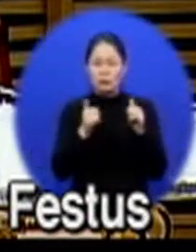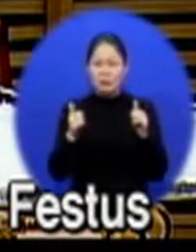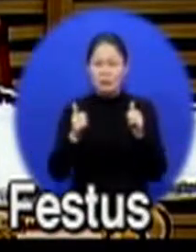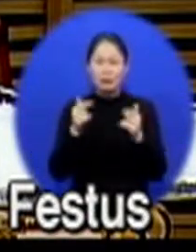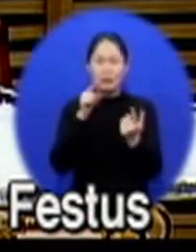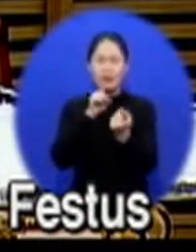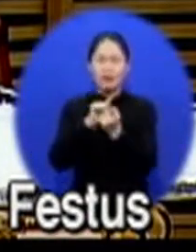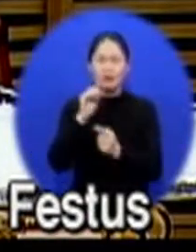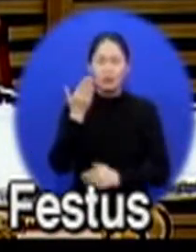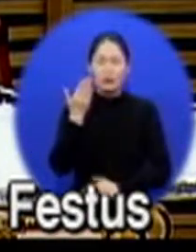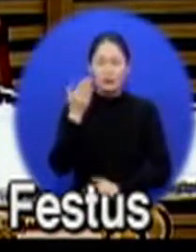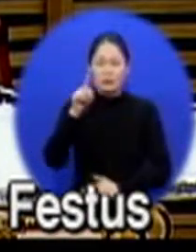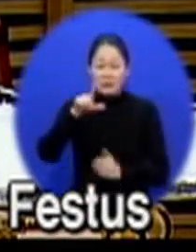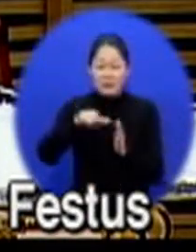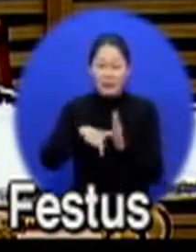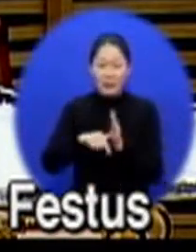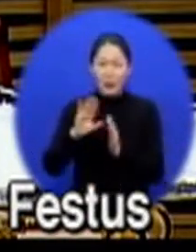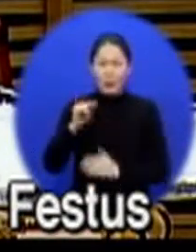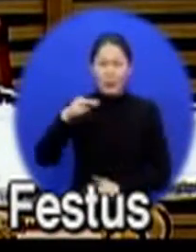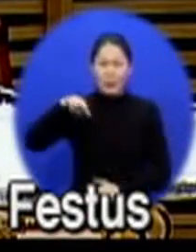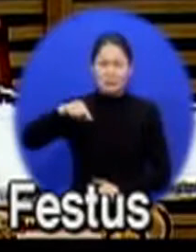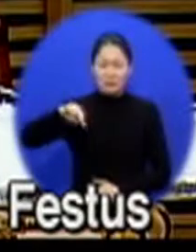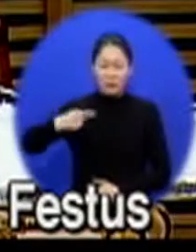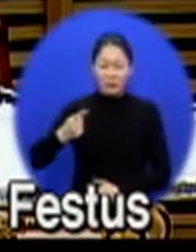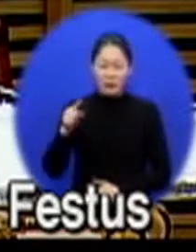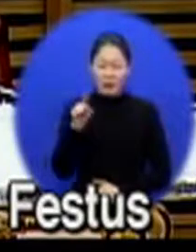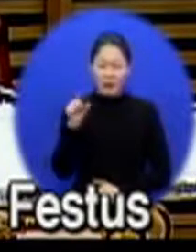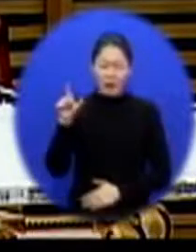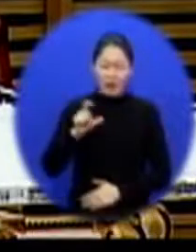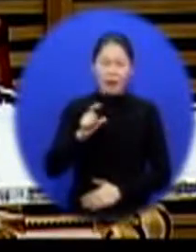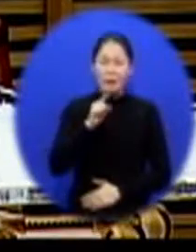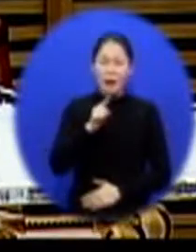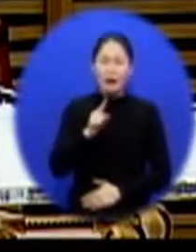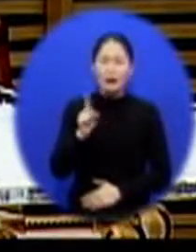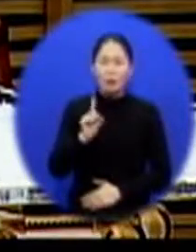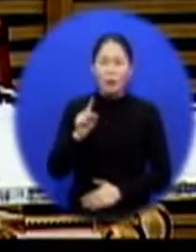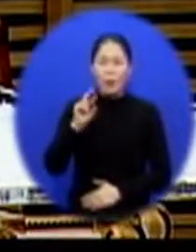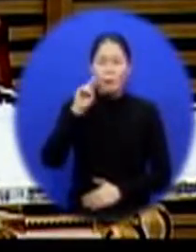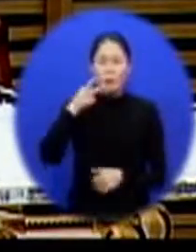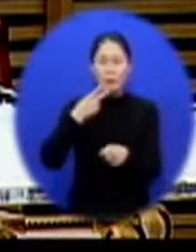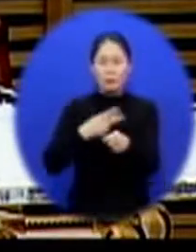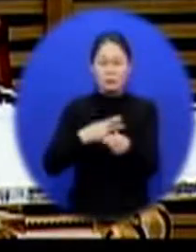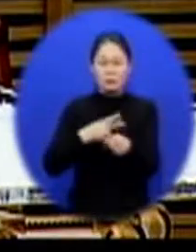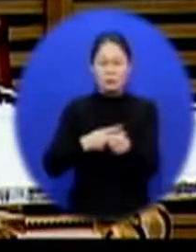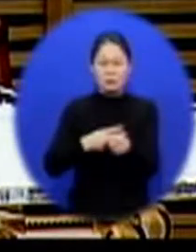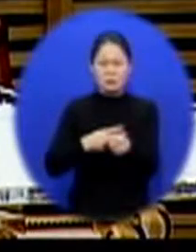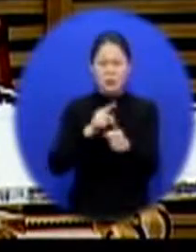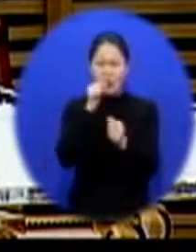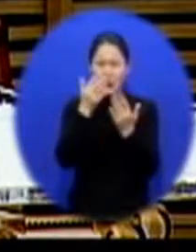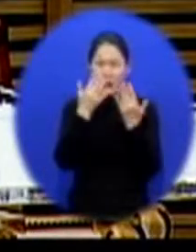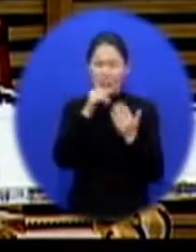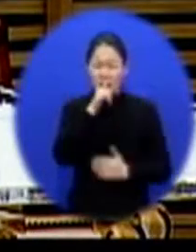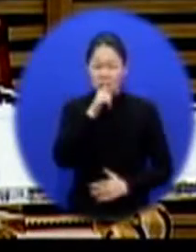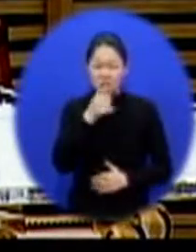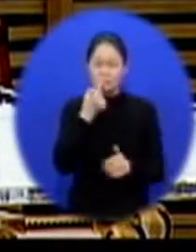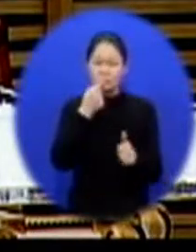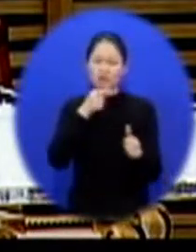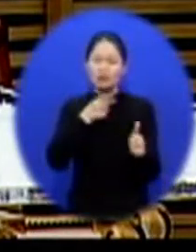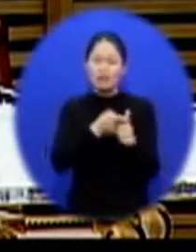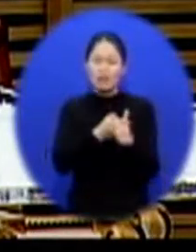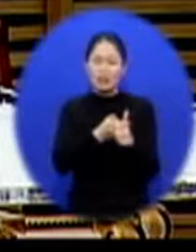배수도 정도의 게 가장 강하게 요구하는 것이 감옥에 있는 사도 바울을 죽이라고 하는 무언의 압력이